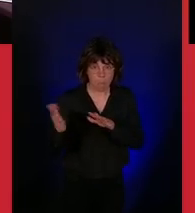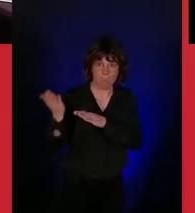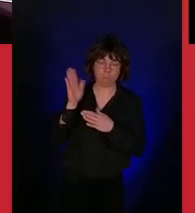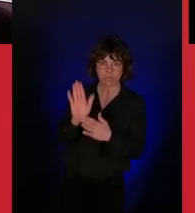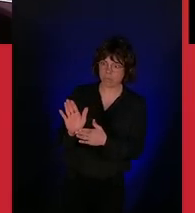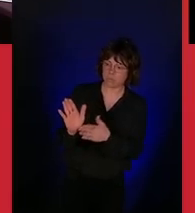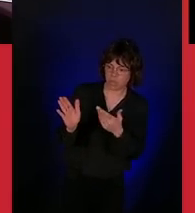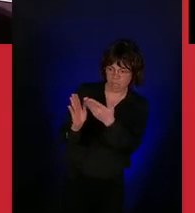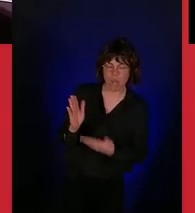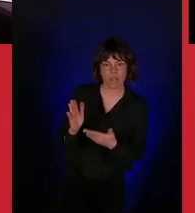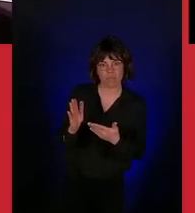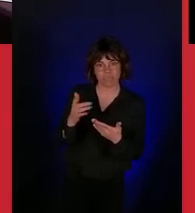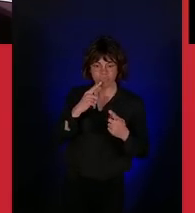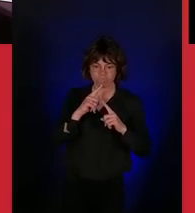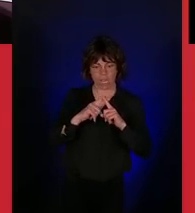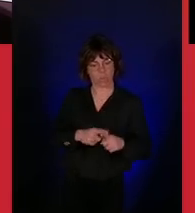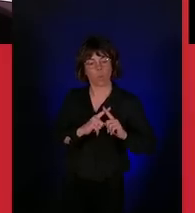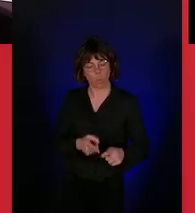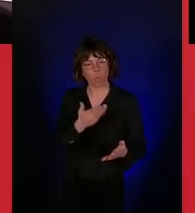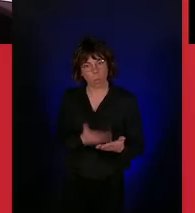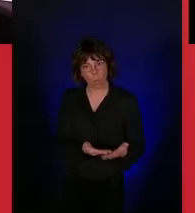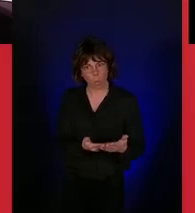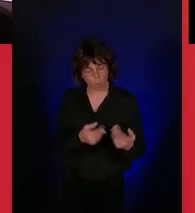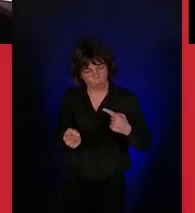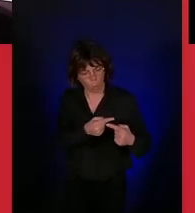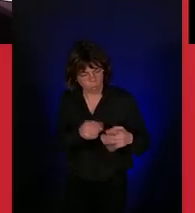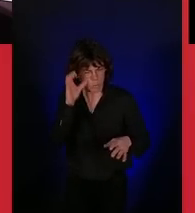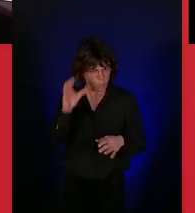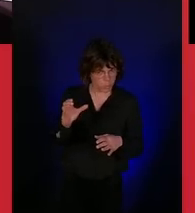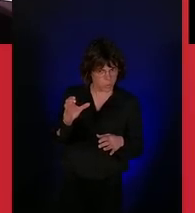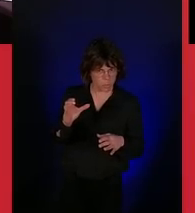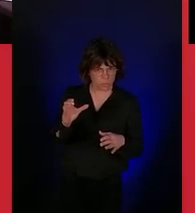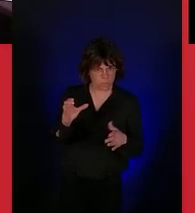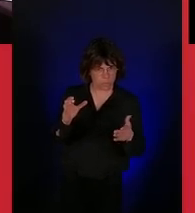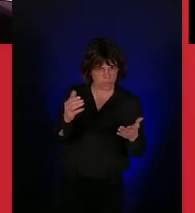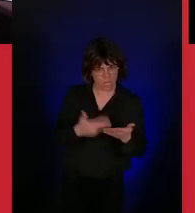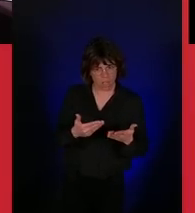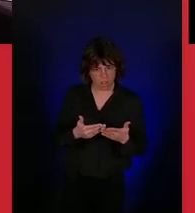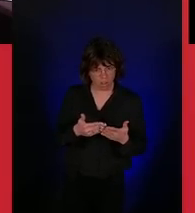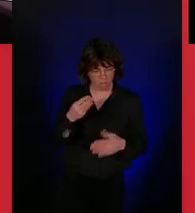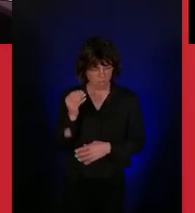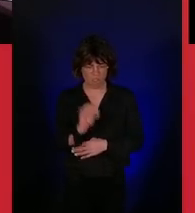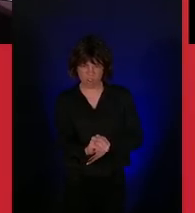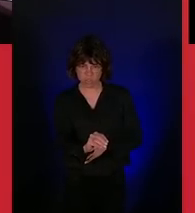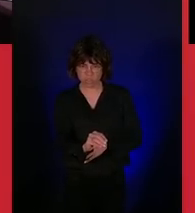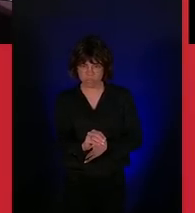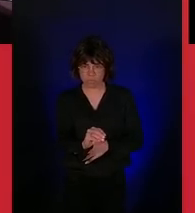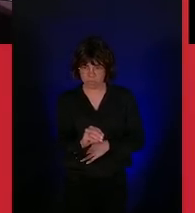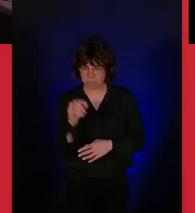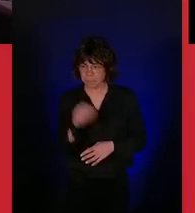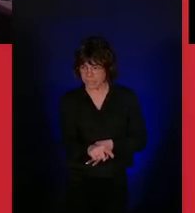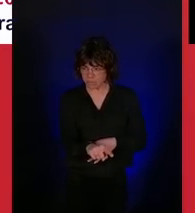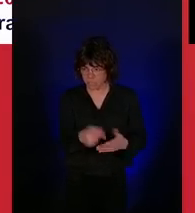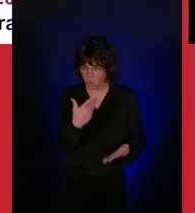se limiter à l'argument un peu court, mais parfois entendu, lorsqu'on perd, c'est la faute de la conf, et lorsqu'on gagne, on